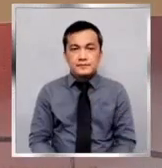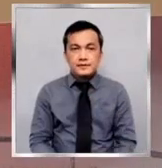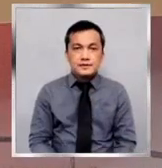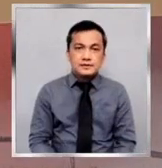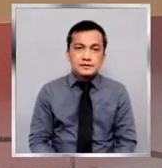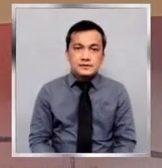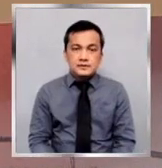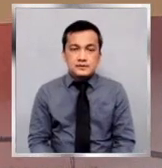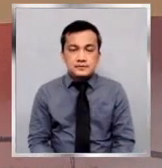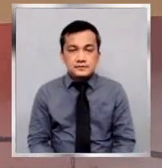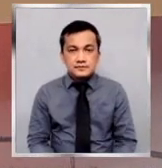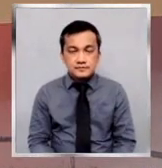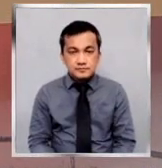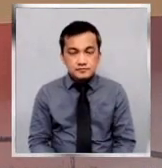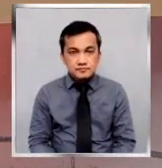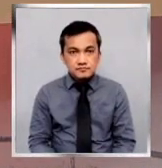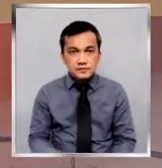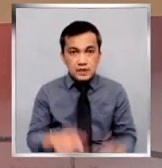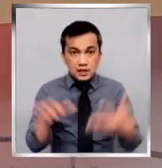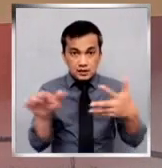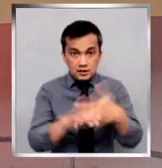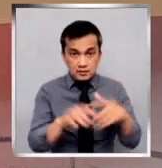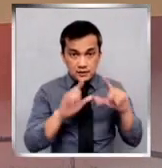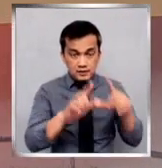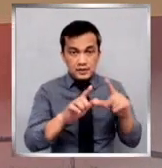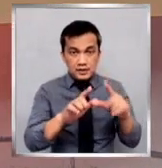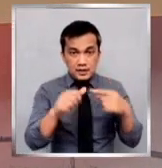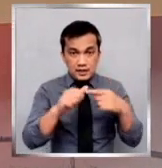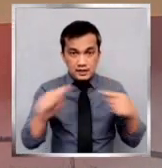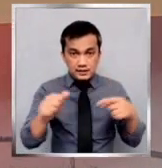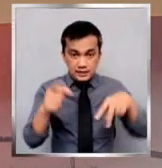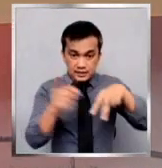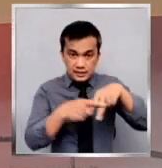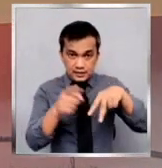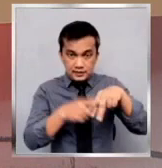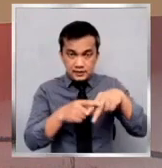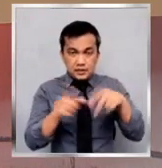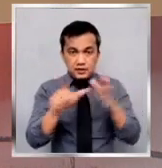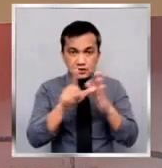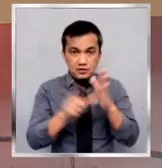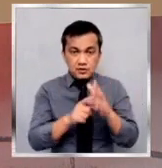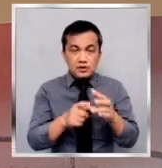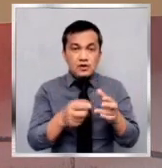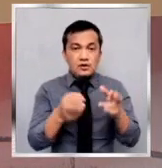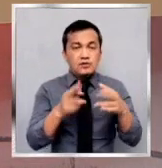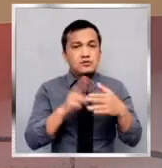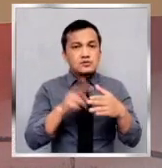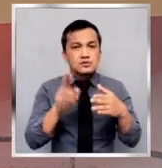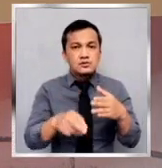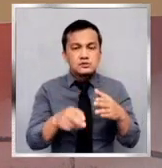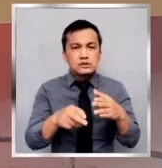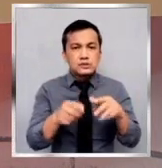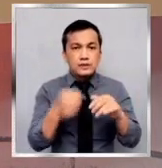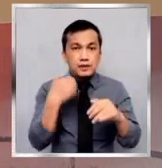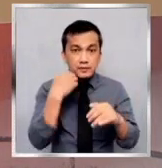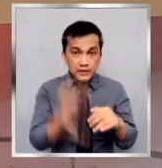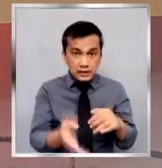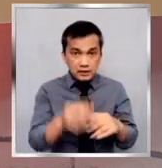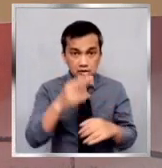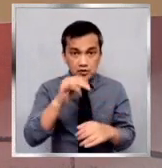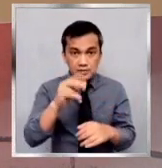Kasong paglabag sa anti-hazing law resulting in homicide ang kakaharapin ng PNPA cadet na nakapatay sa kapwa niya